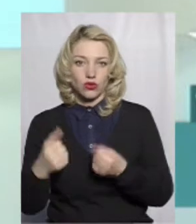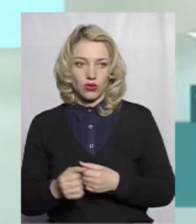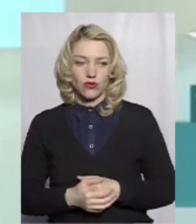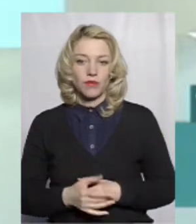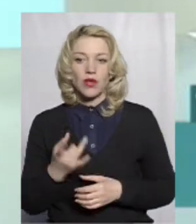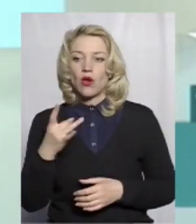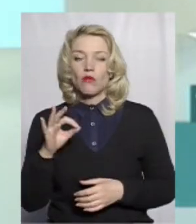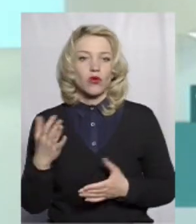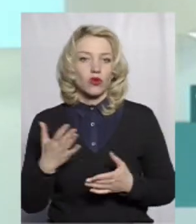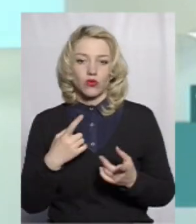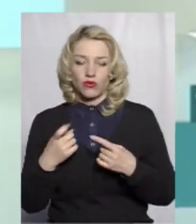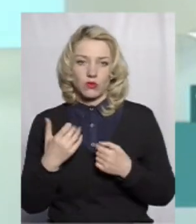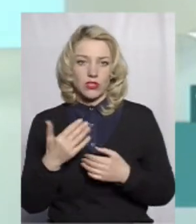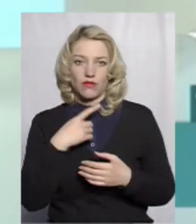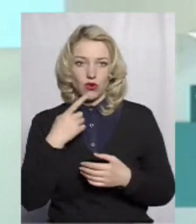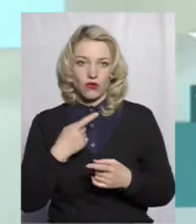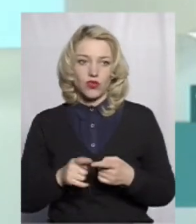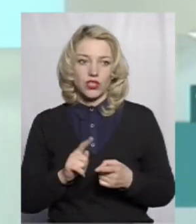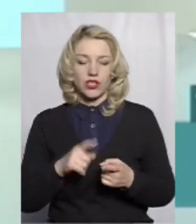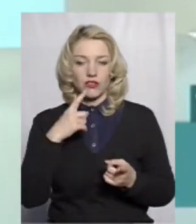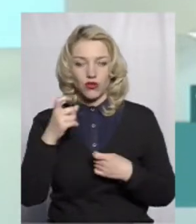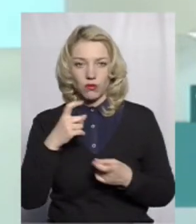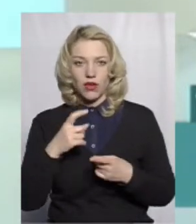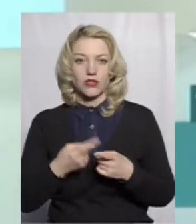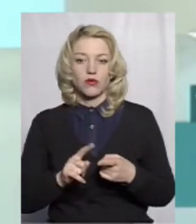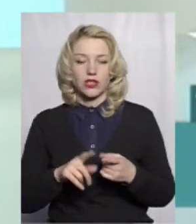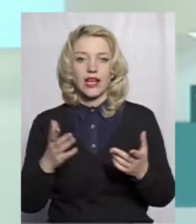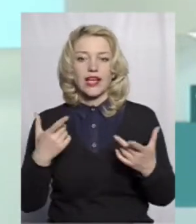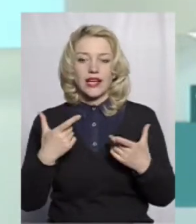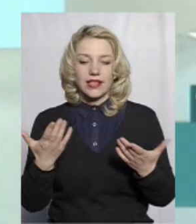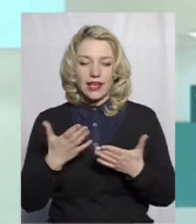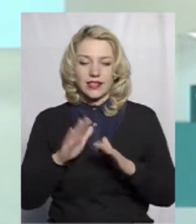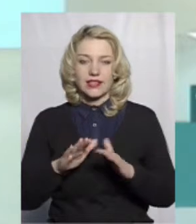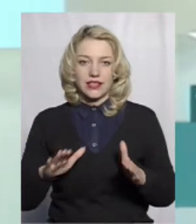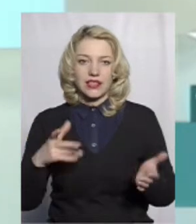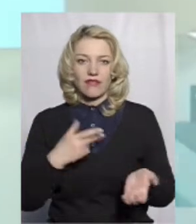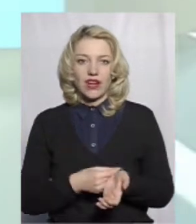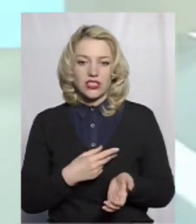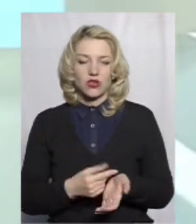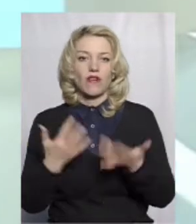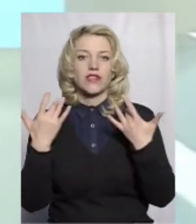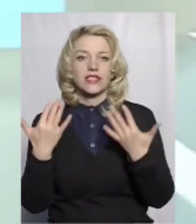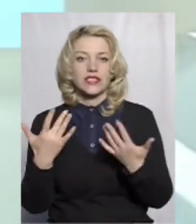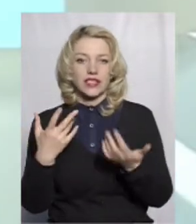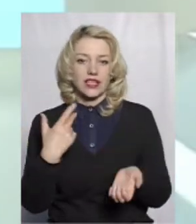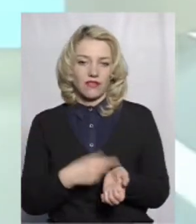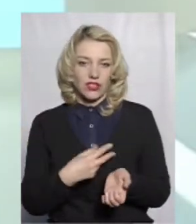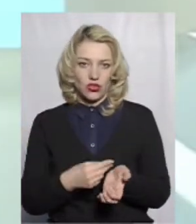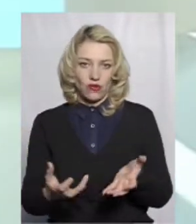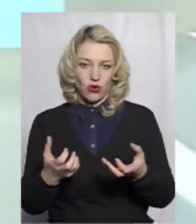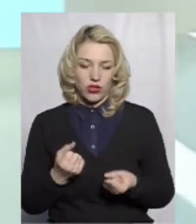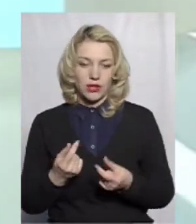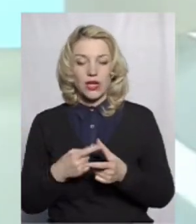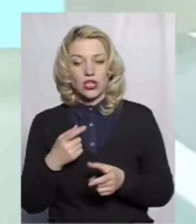інформацію ви зараз говорите? Там про інформацію про те, які діти вакциновані, скільки вакцин вони отримали, чи